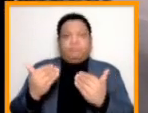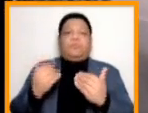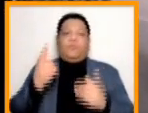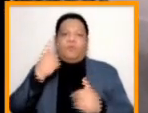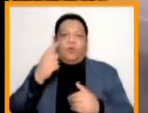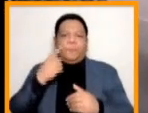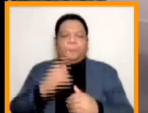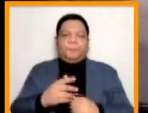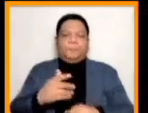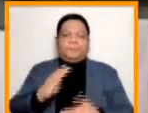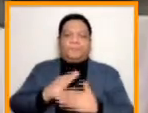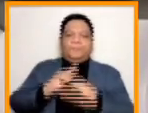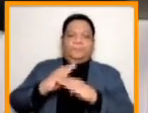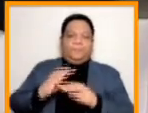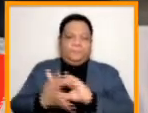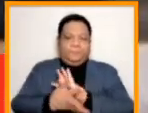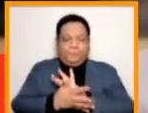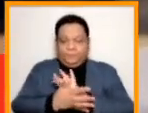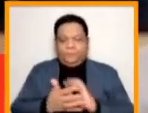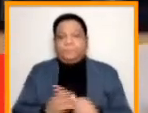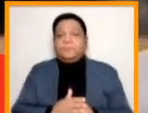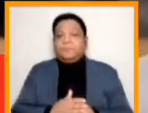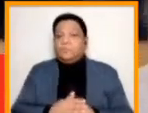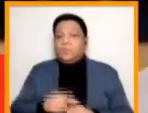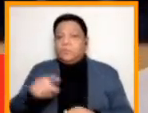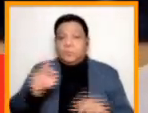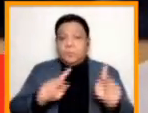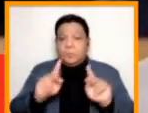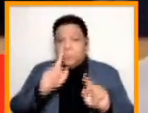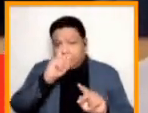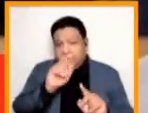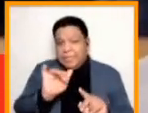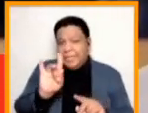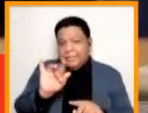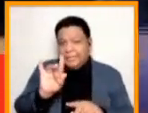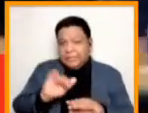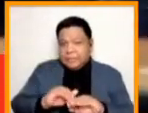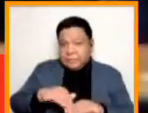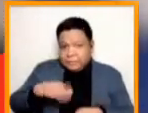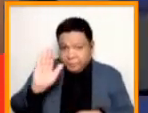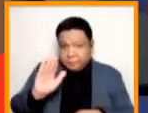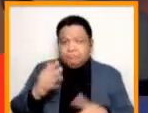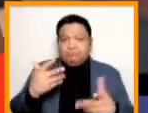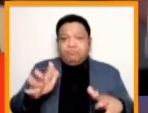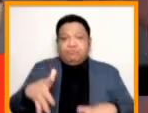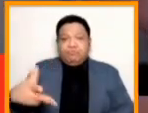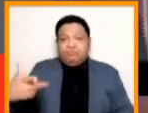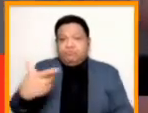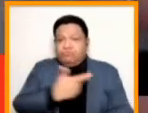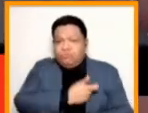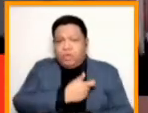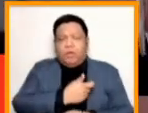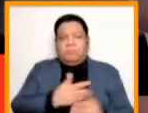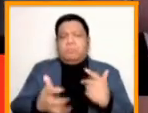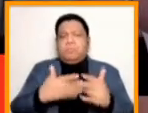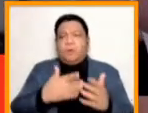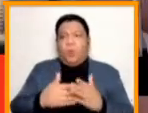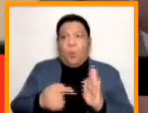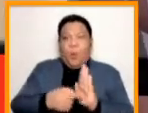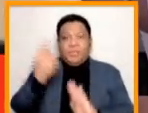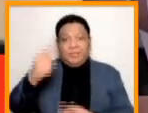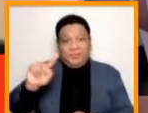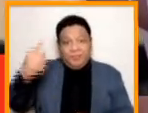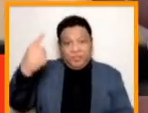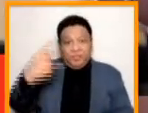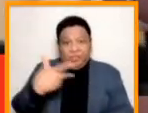COVID-19. Bukas ito sa mga residenteng 18 years old pataas na nagpabakuna ng at least 1 dose ng vaccine. Sa mga below